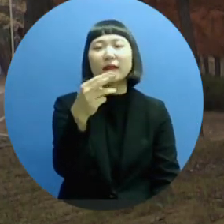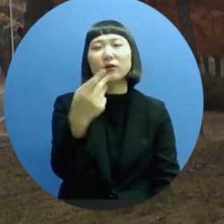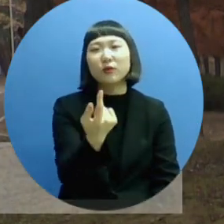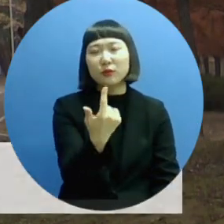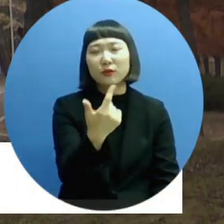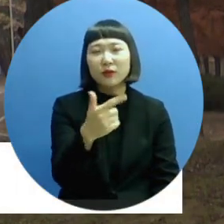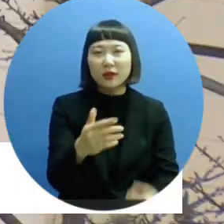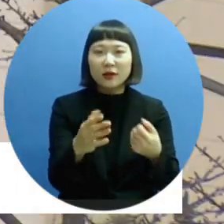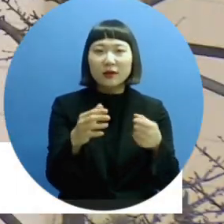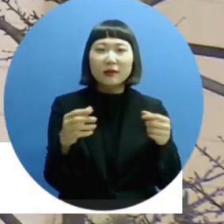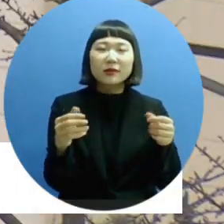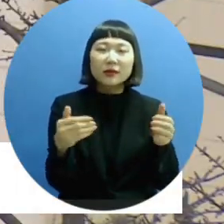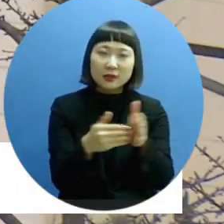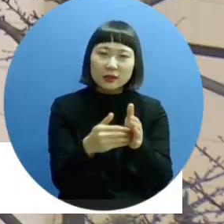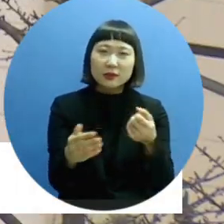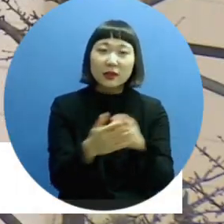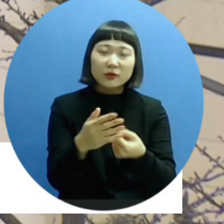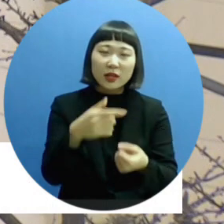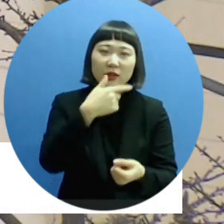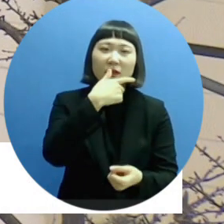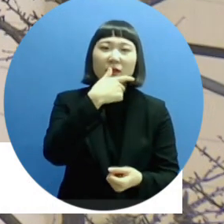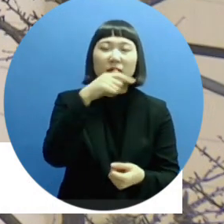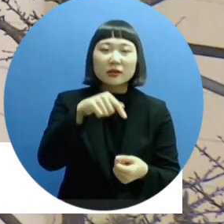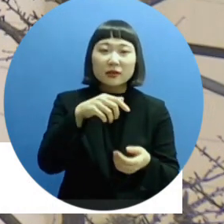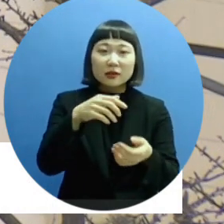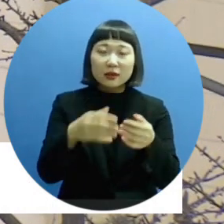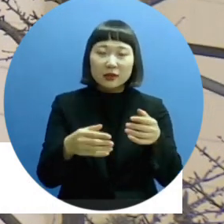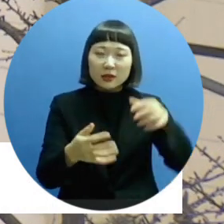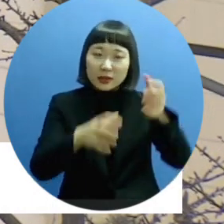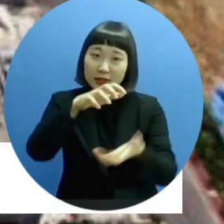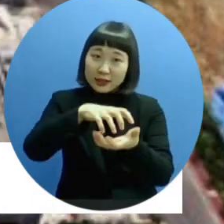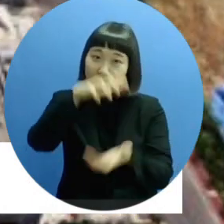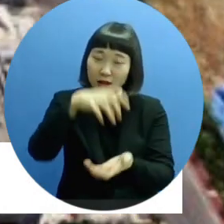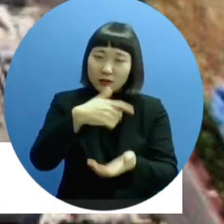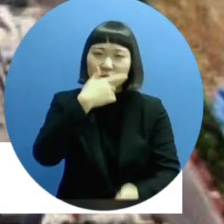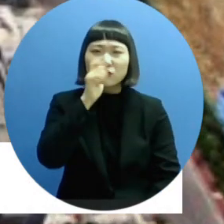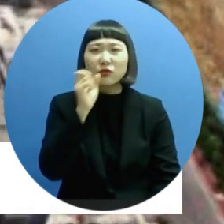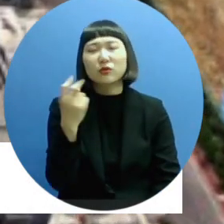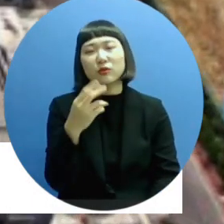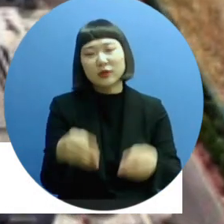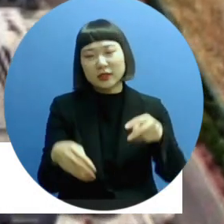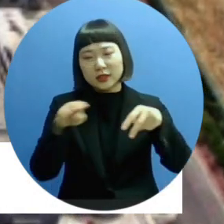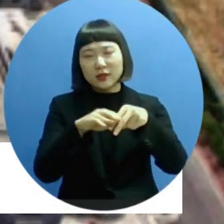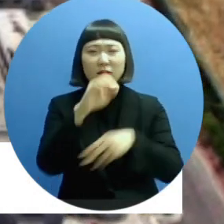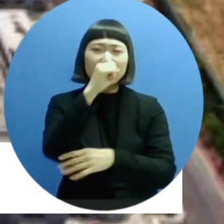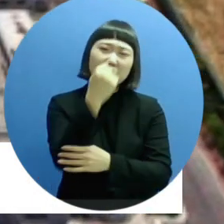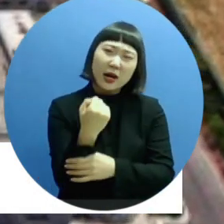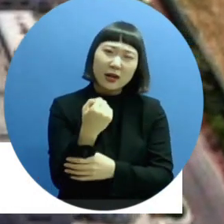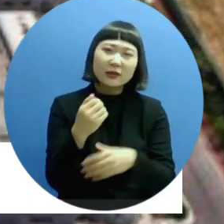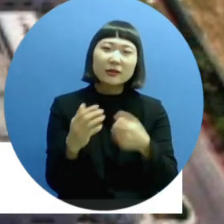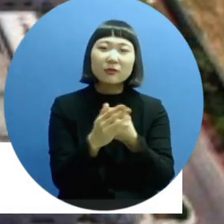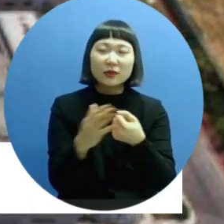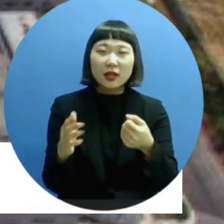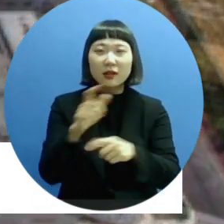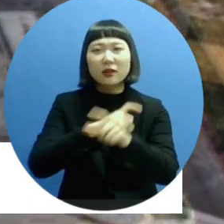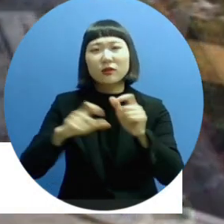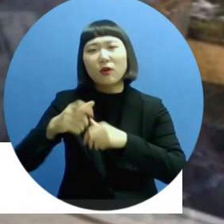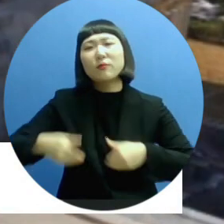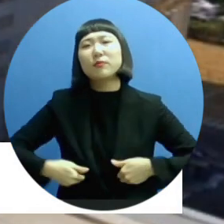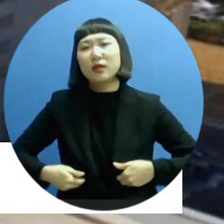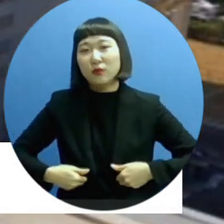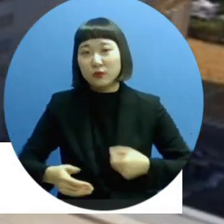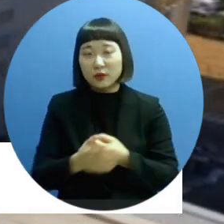데다 시설도 노후화돼 소각장 신설이 시급한 상황. 인천시는 소각장 세 곳을 새로 짓고